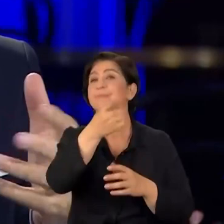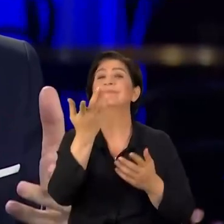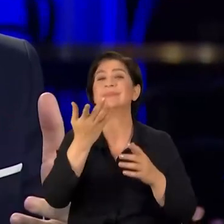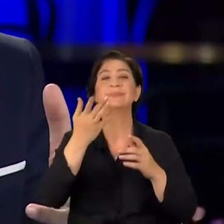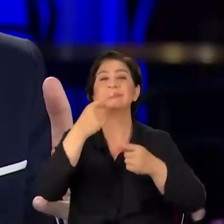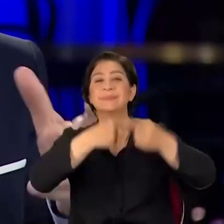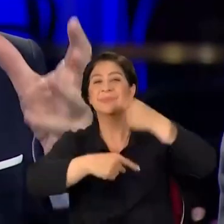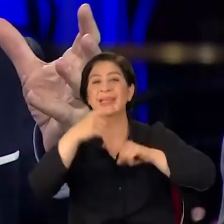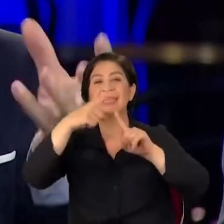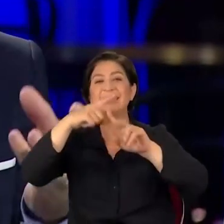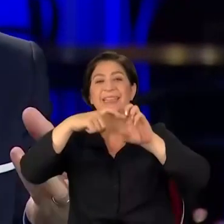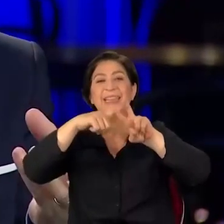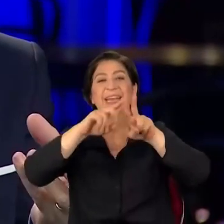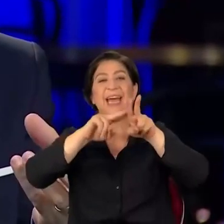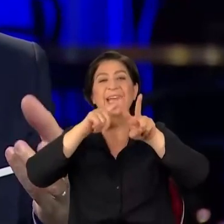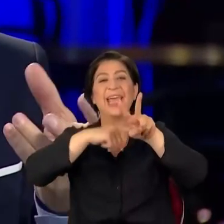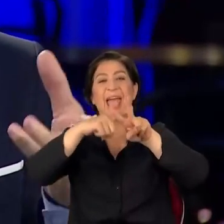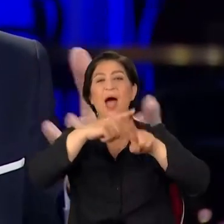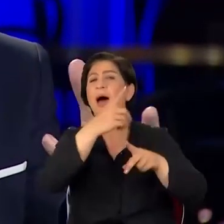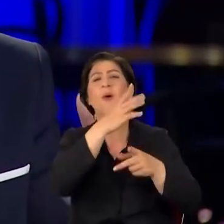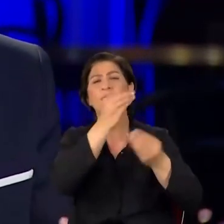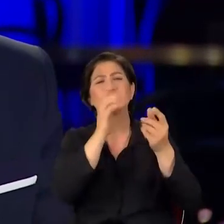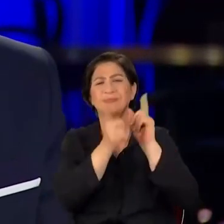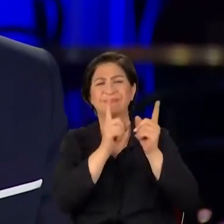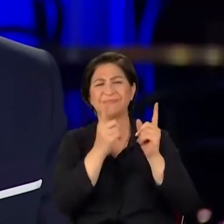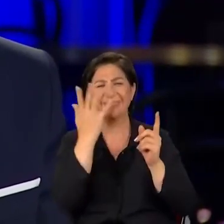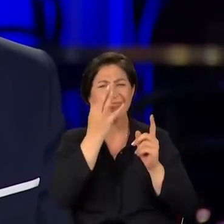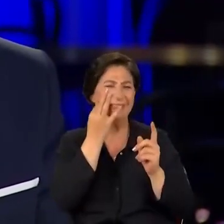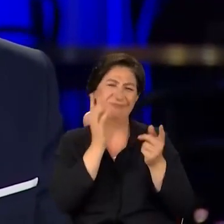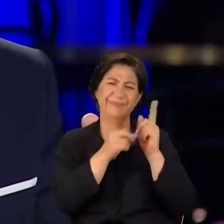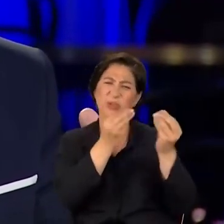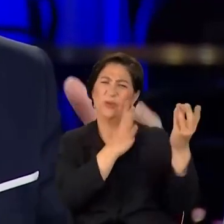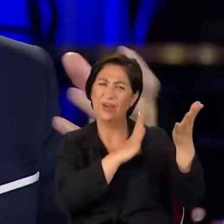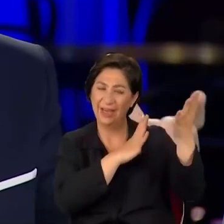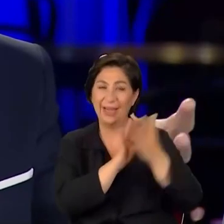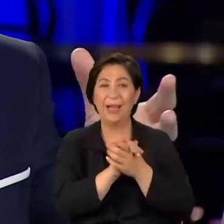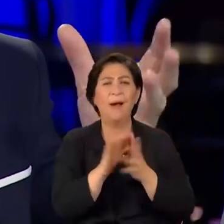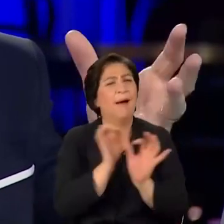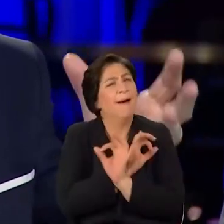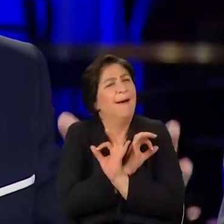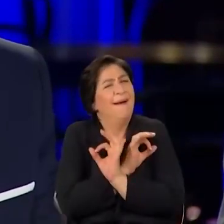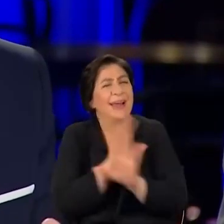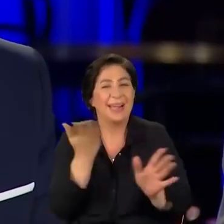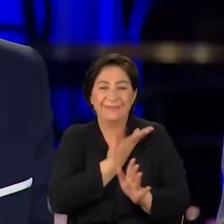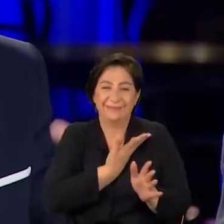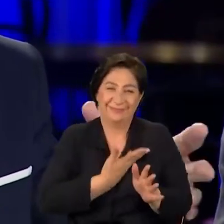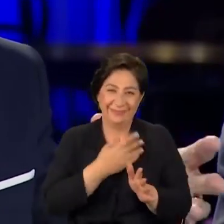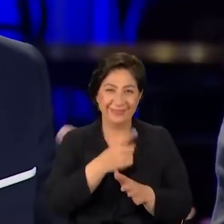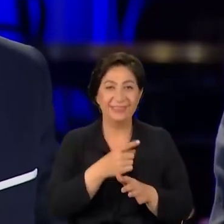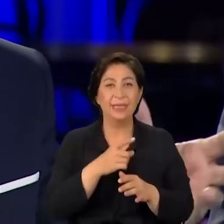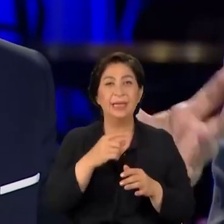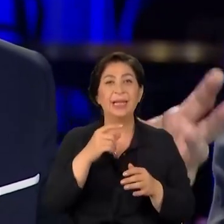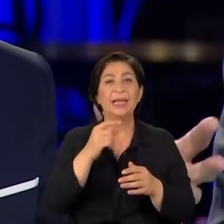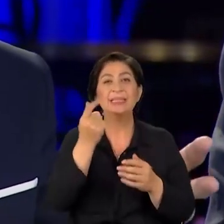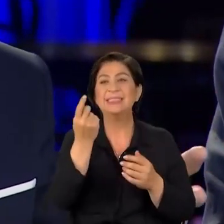kökenim. Bizim orada Roman vatandaşlar çoktur. ya harika insanlarından neyse. Sayım günü